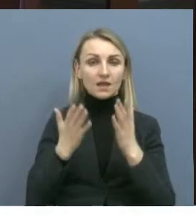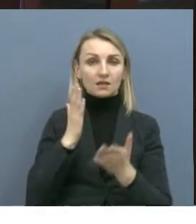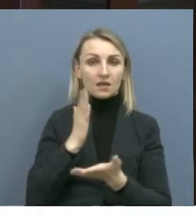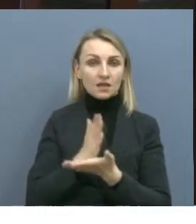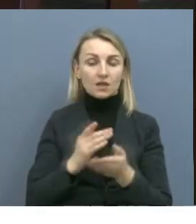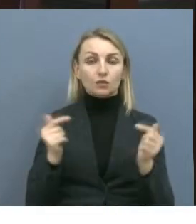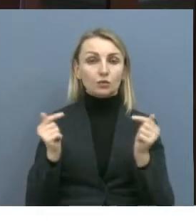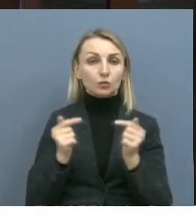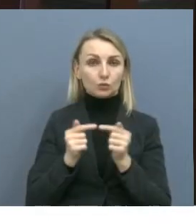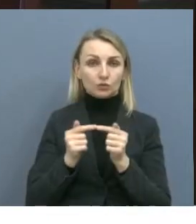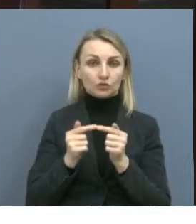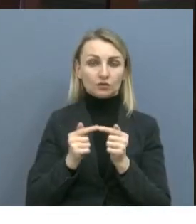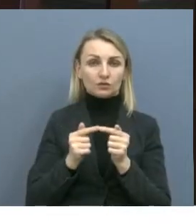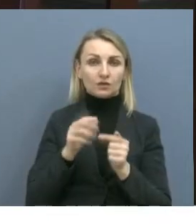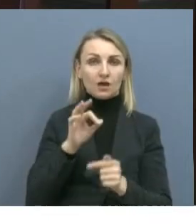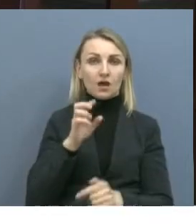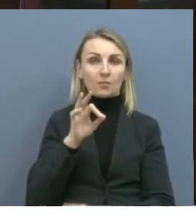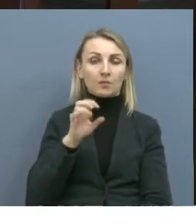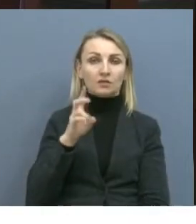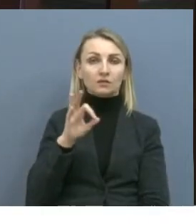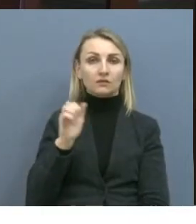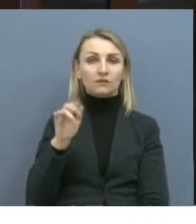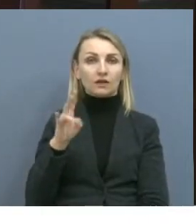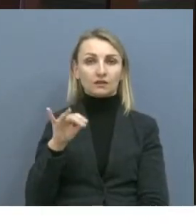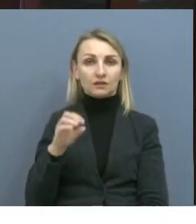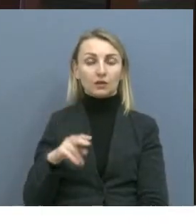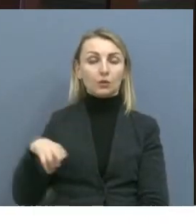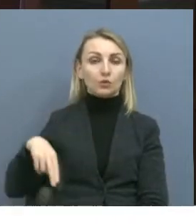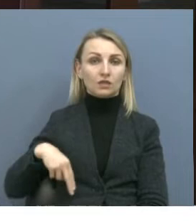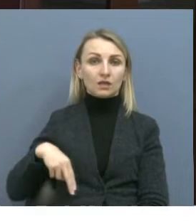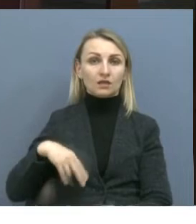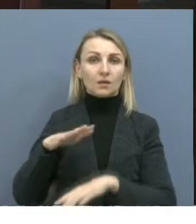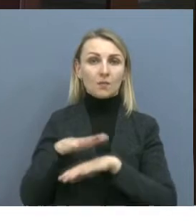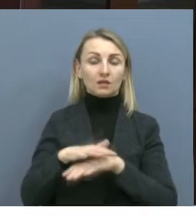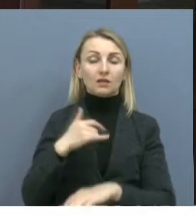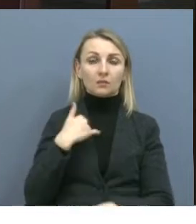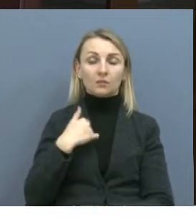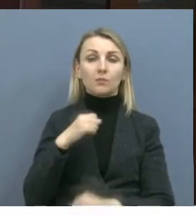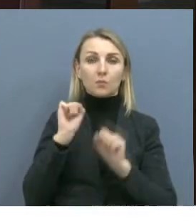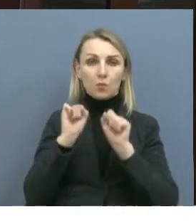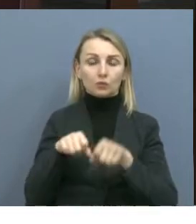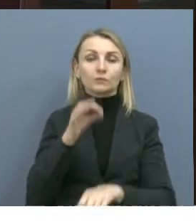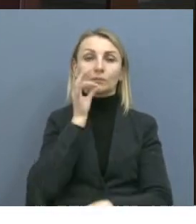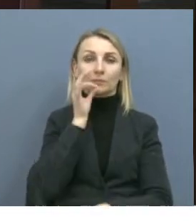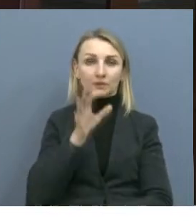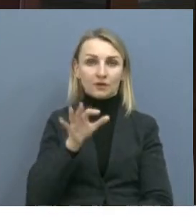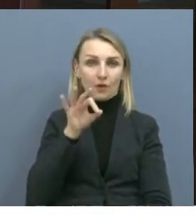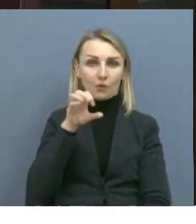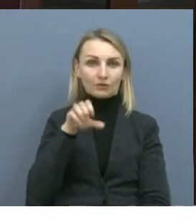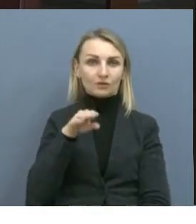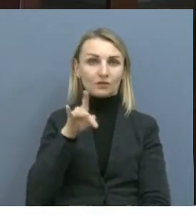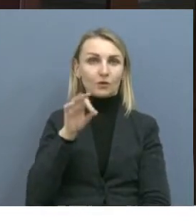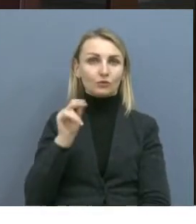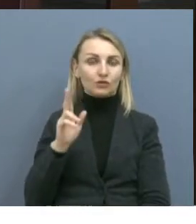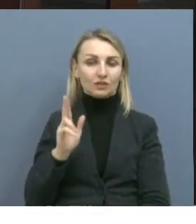и она оправдана, то есть на рамках филиала, директор банка говорит, мы рассматриваем рассрочки, еще либо, то есть, как бы, этот